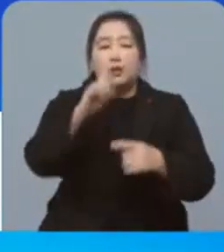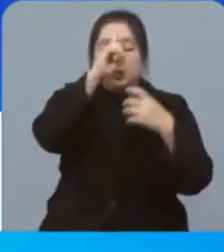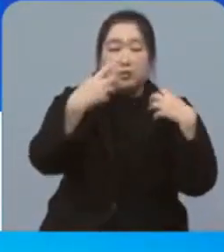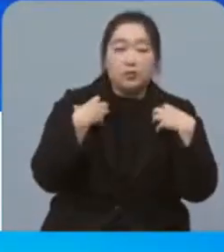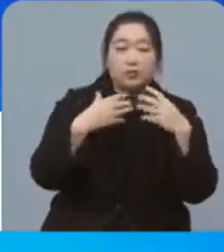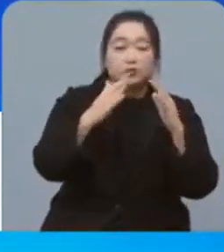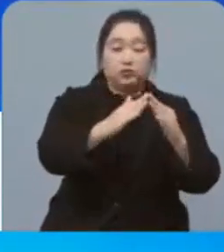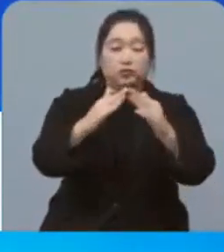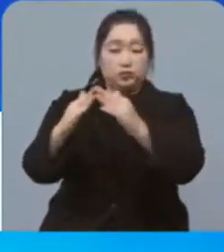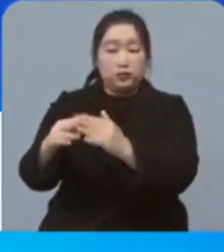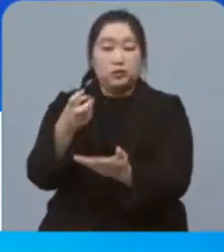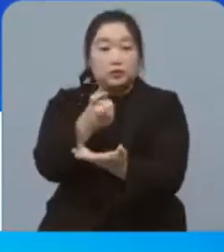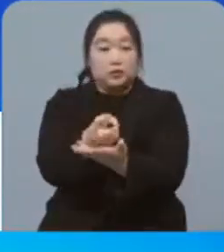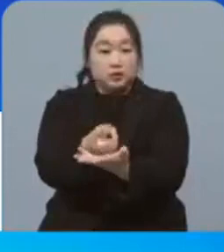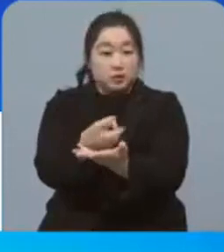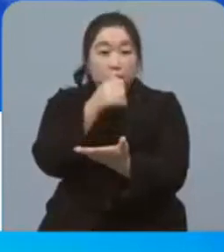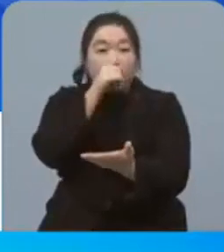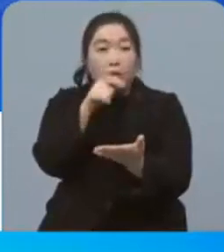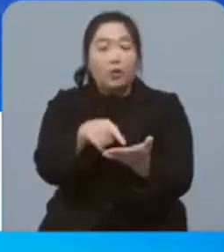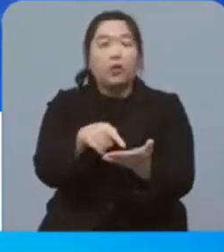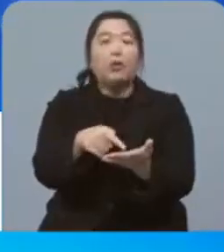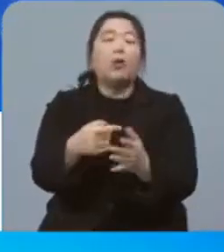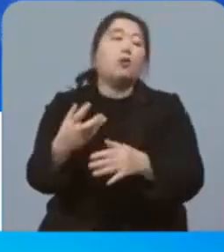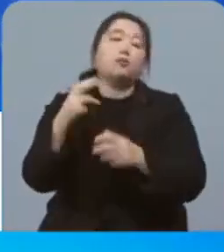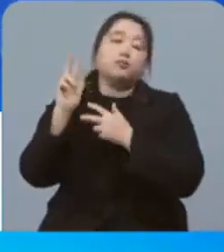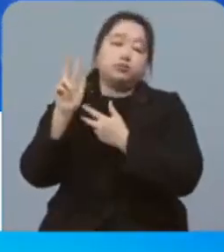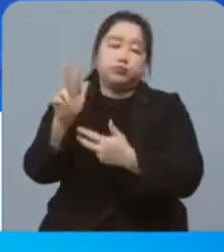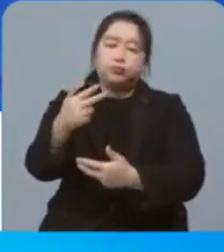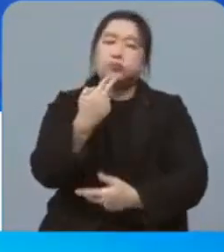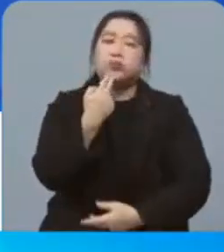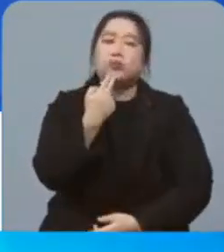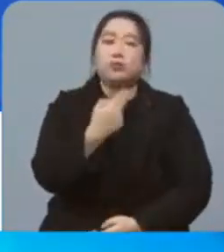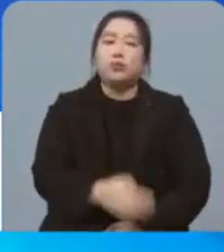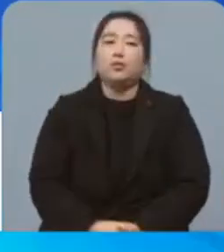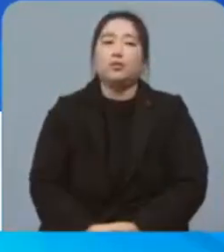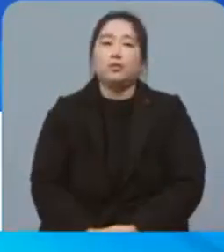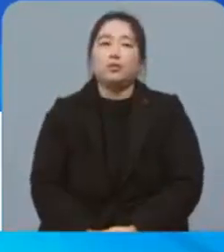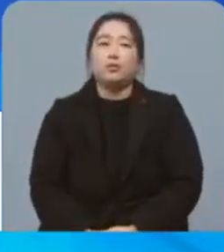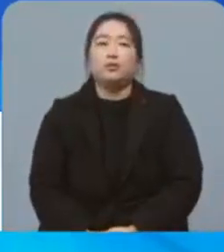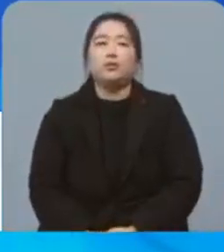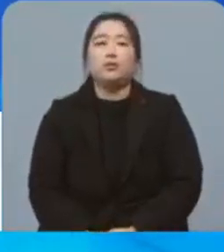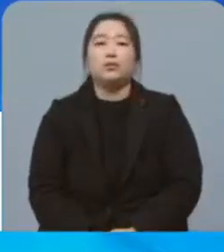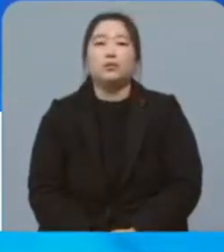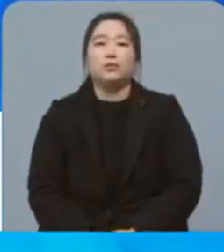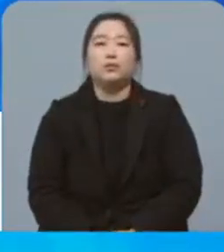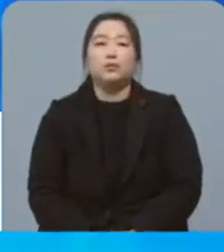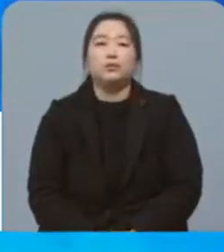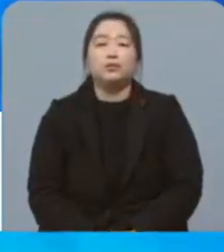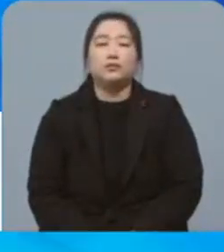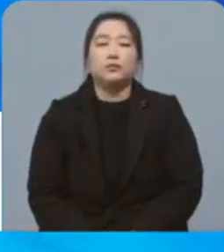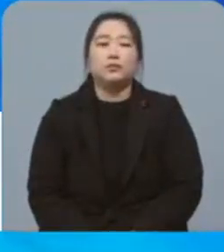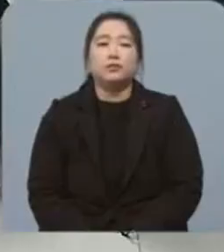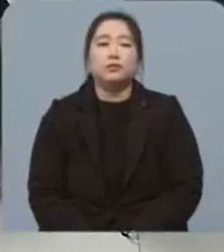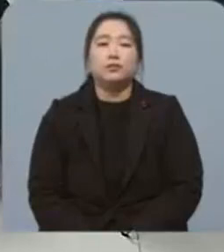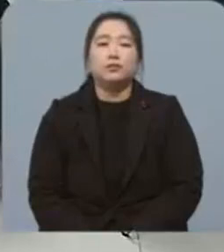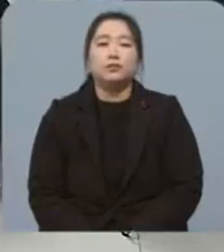관련 지침이나 조례를 내걸었지만 제대로 지켜지지 않고 있습니다. 보도에 이만영 기자입니다.